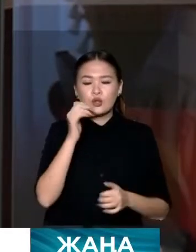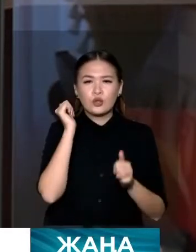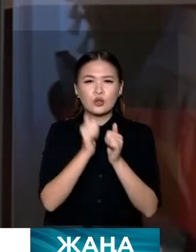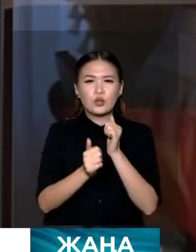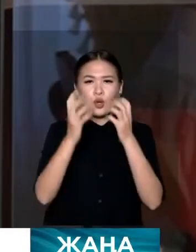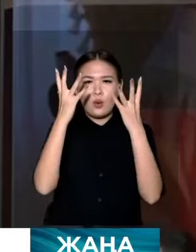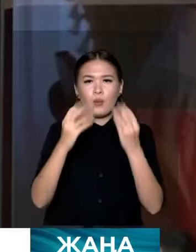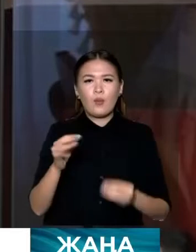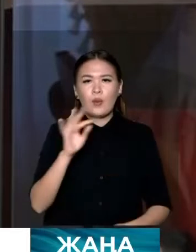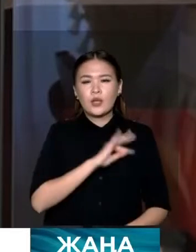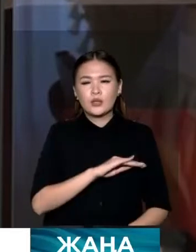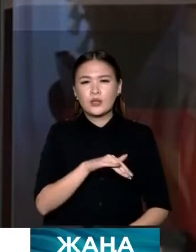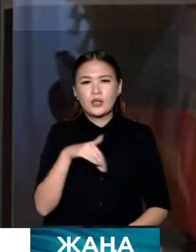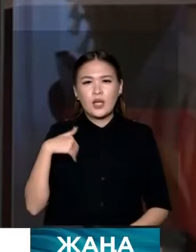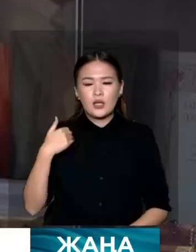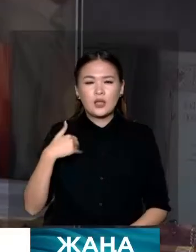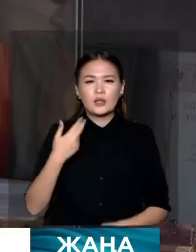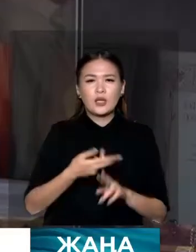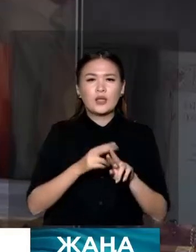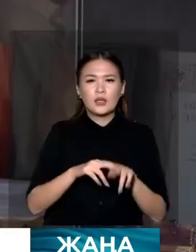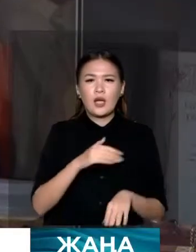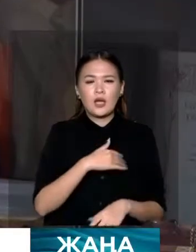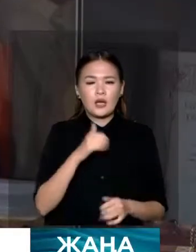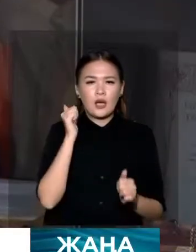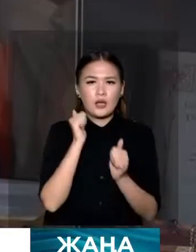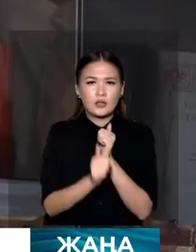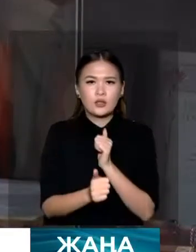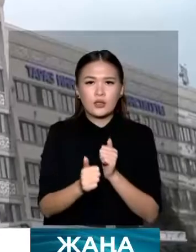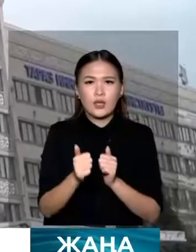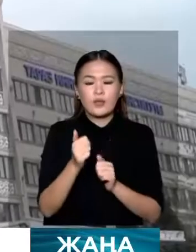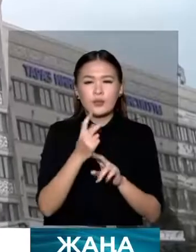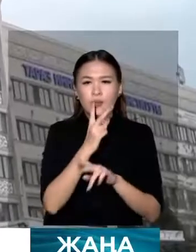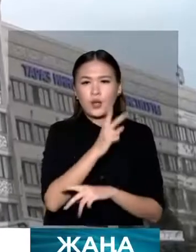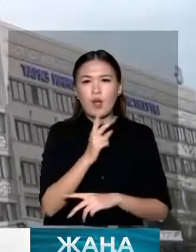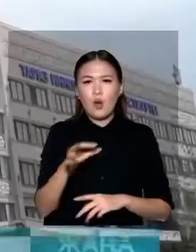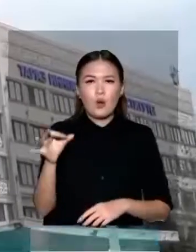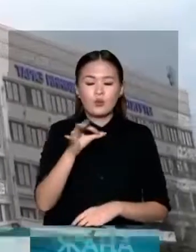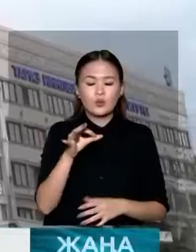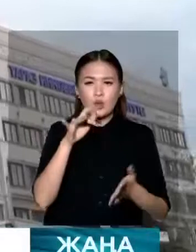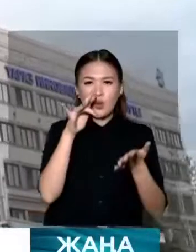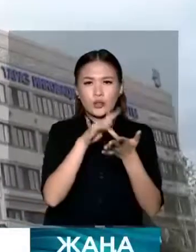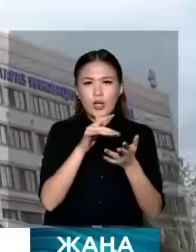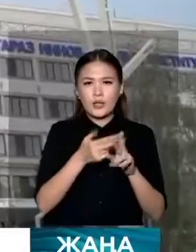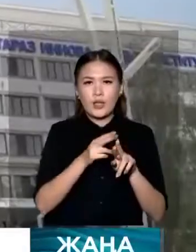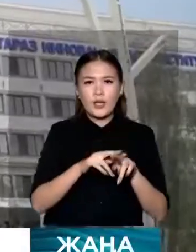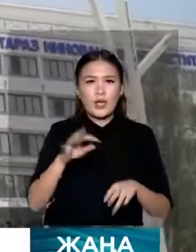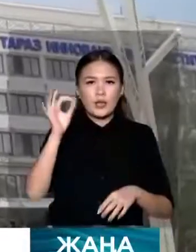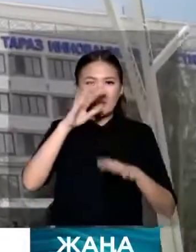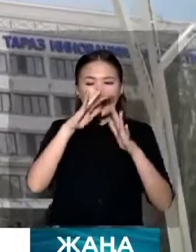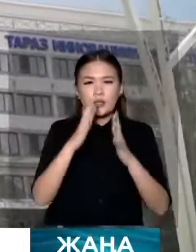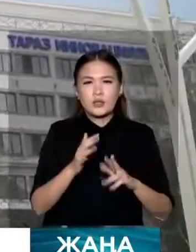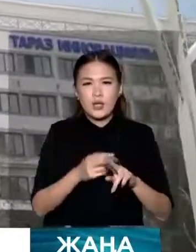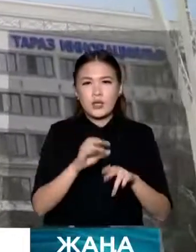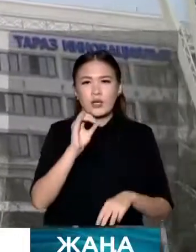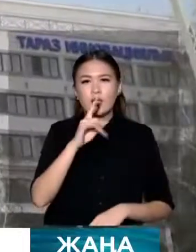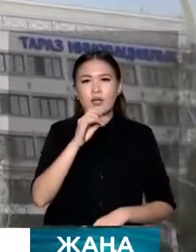өмірде пайдаланған заттарын қойып отырмыз. Әрқашанда бұл есік айқара ашық тұрады. Ал облыс орталығындағы шераға ескеркіші өңірдегі